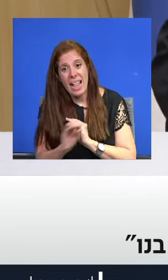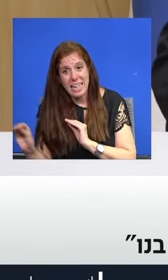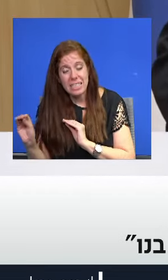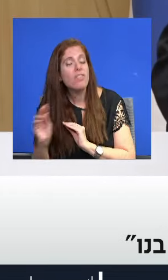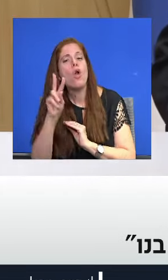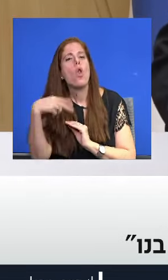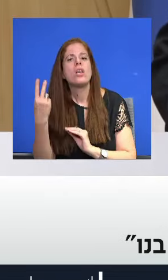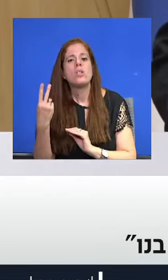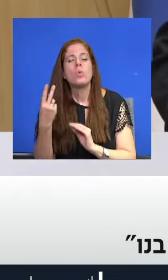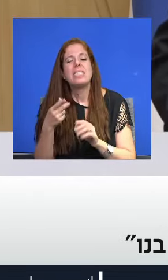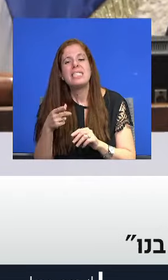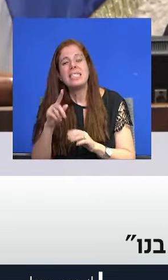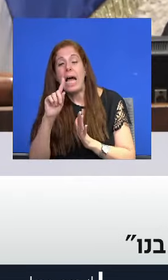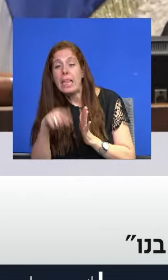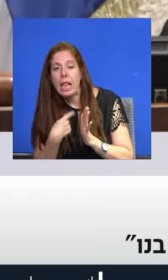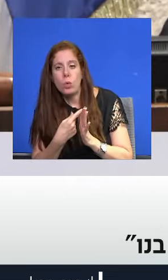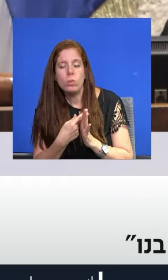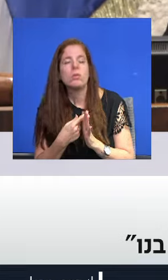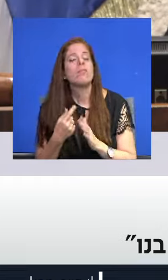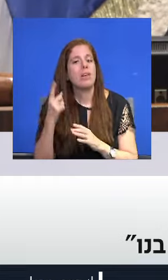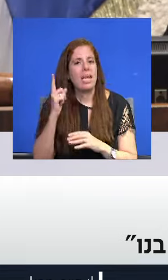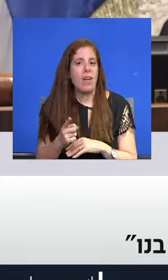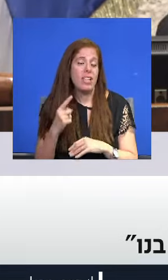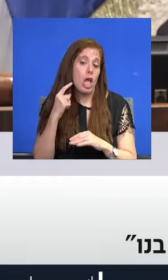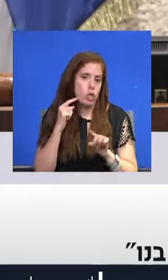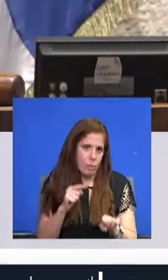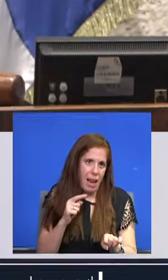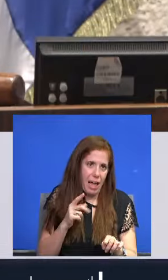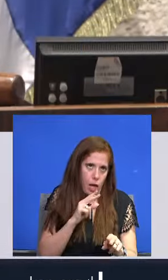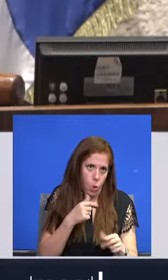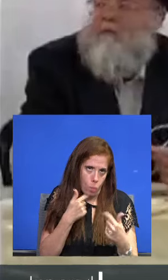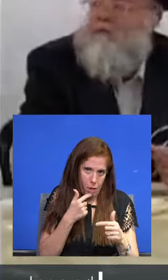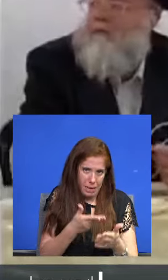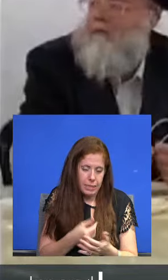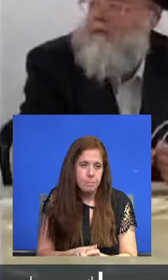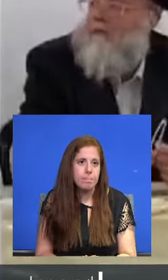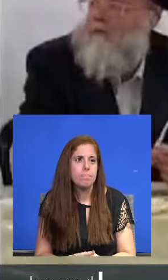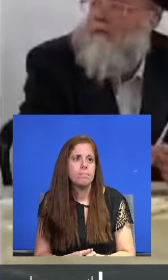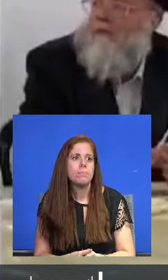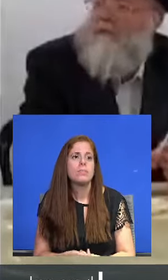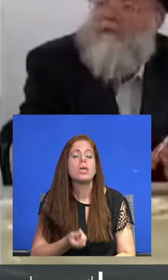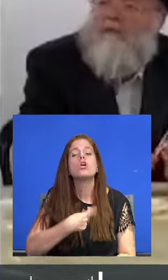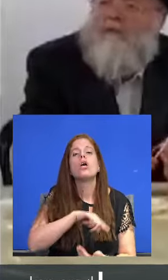או חסד, ואני חייבת להשמיע לך איך הוא מנמק את זה. כשאנחנו נמצאים בעיר ובמדינה שאין לנו בכלל סמכות לתת